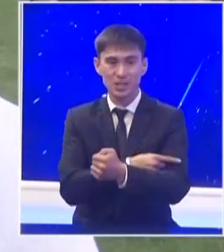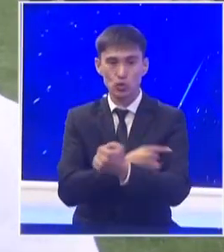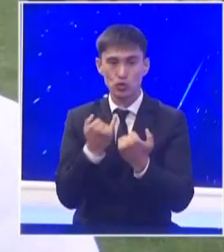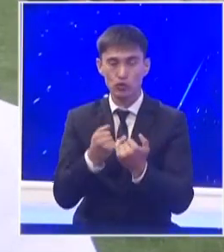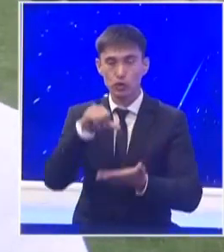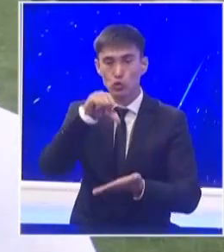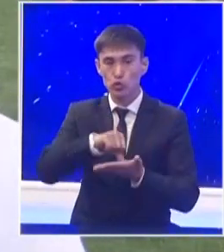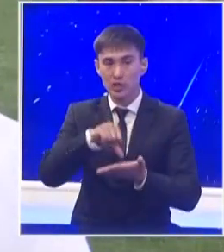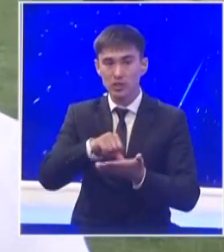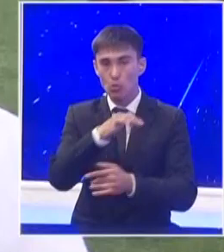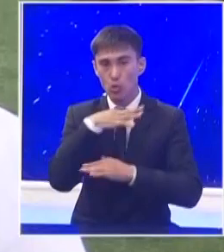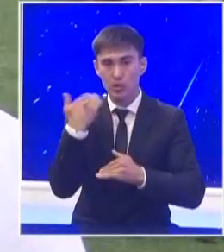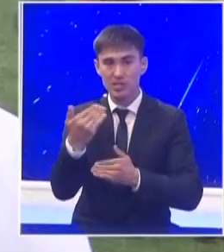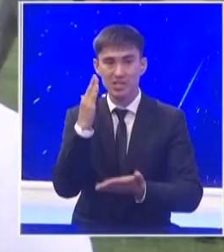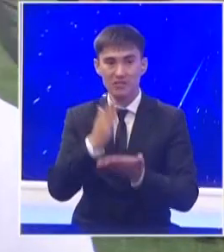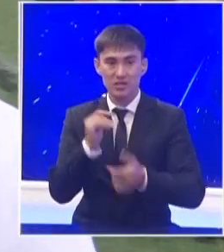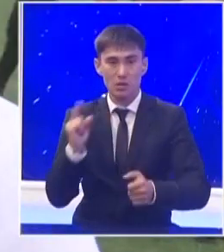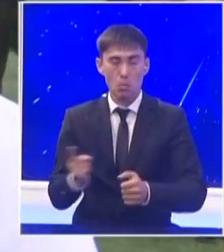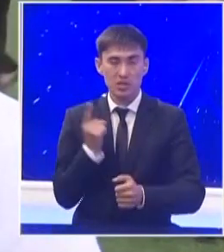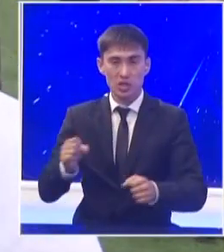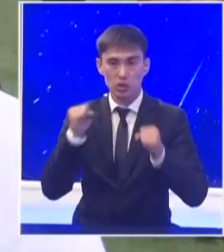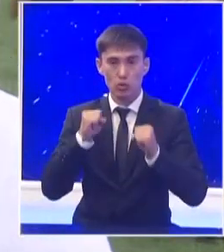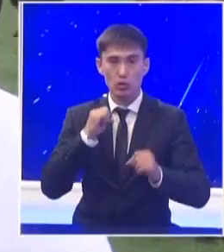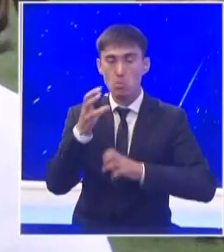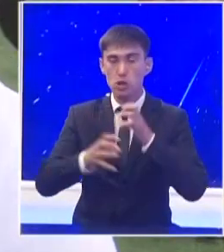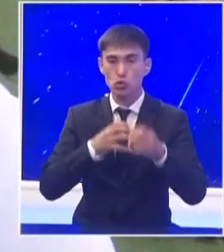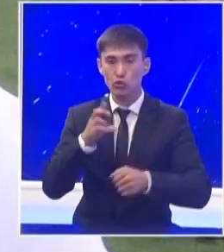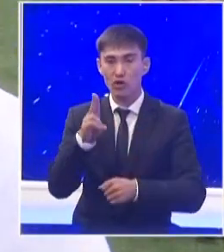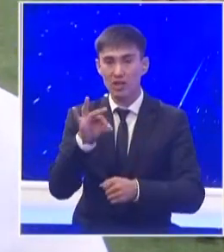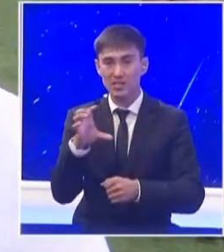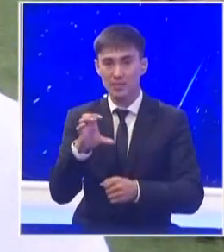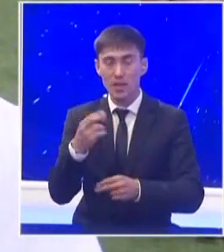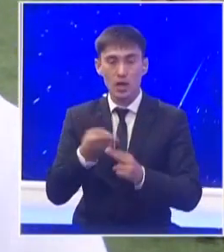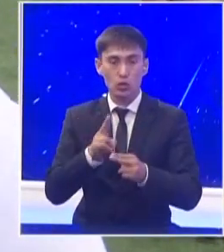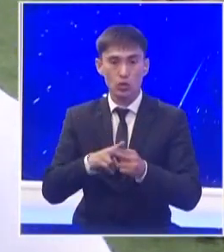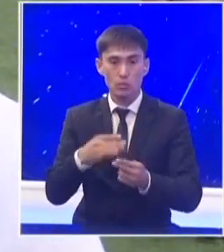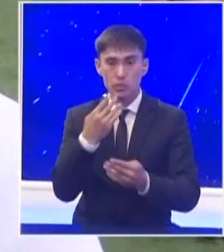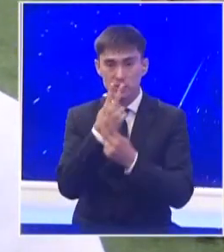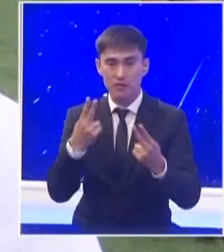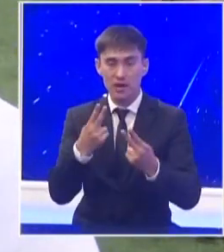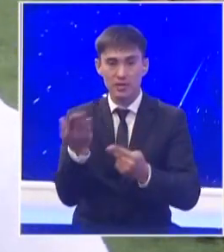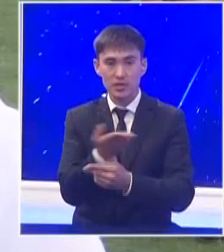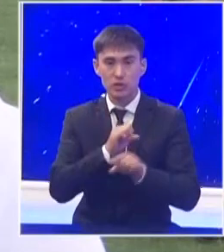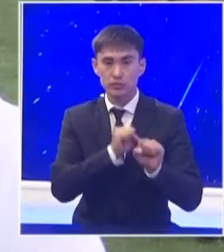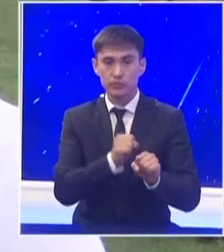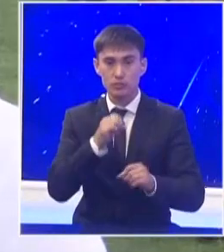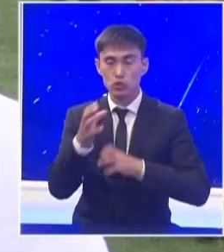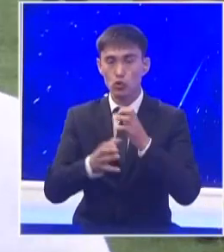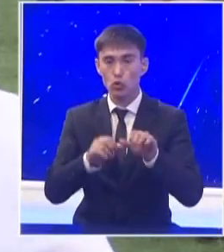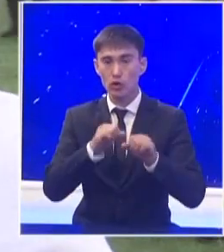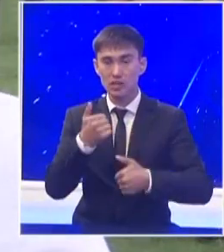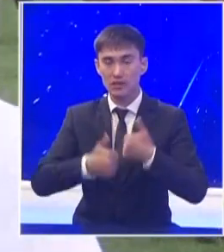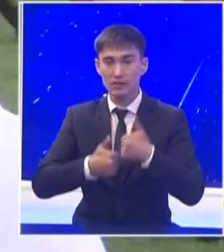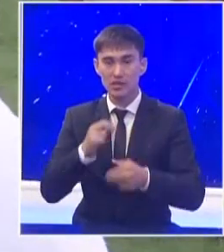сегодняшних участников. Многие из них являются мастерами спорта международного класса, которые представляют нашу страну на международных аренах.